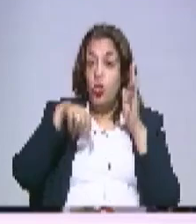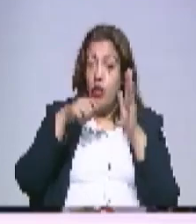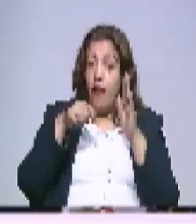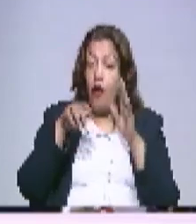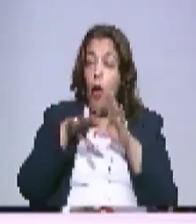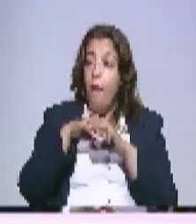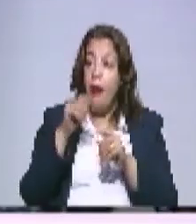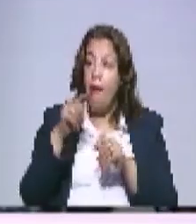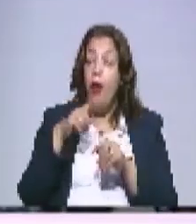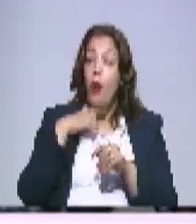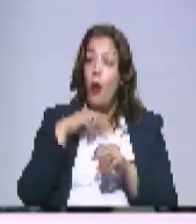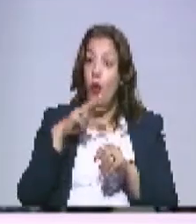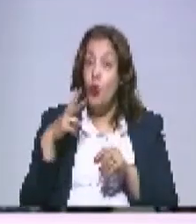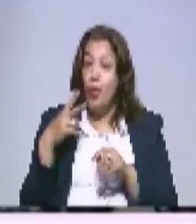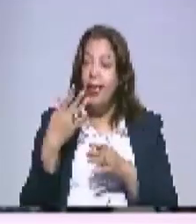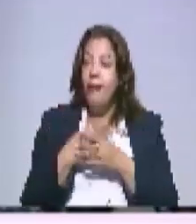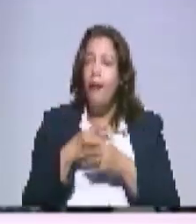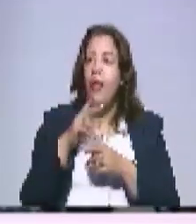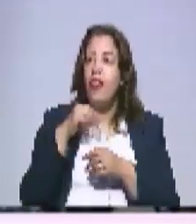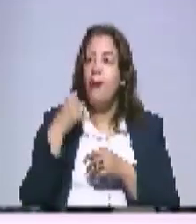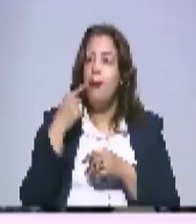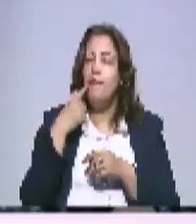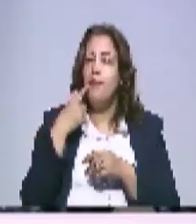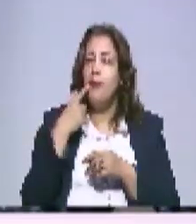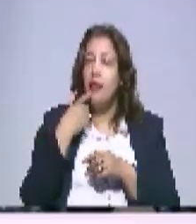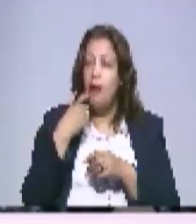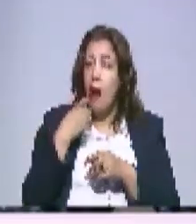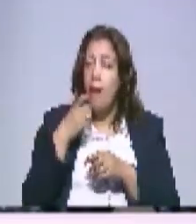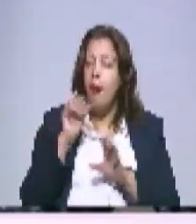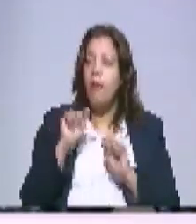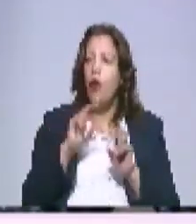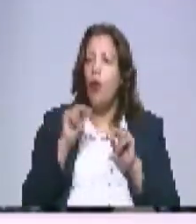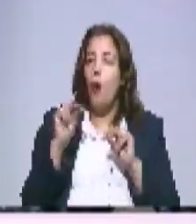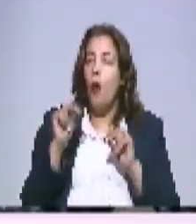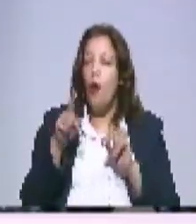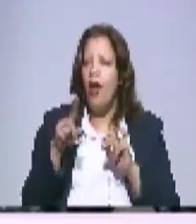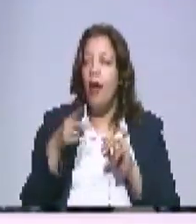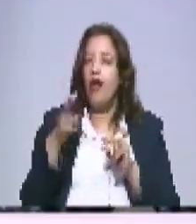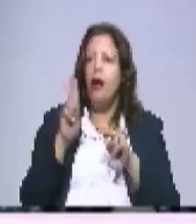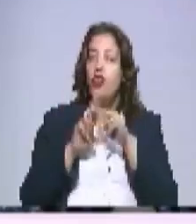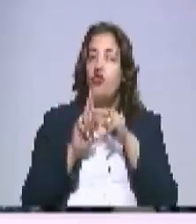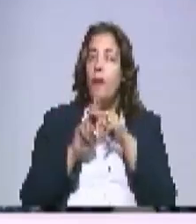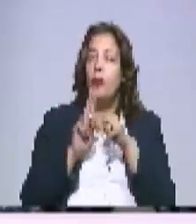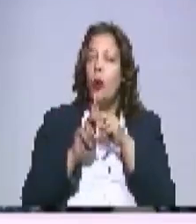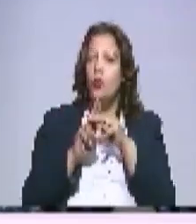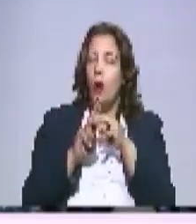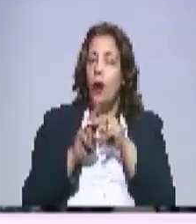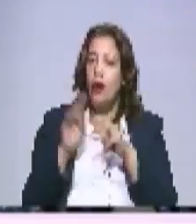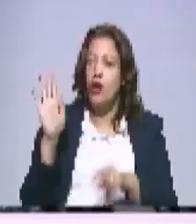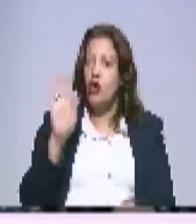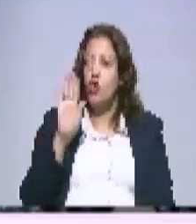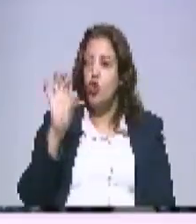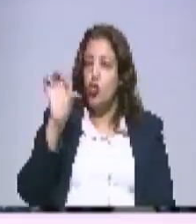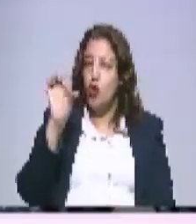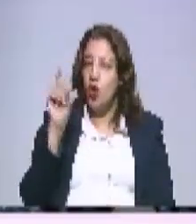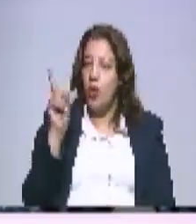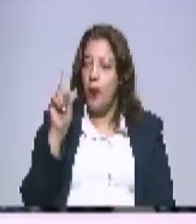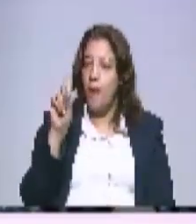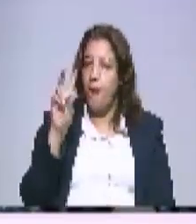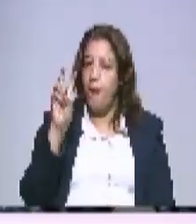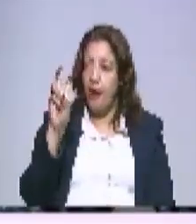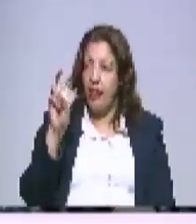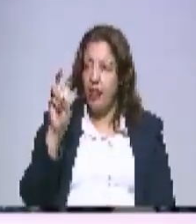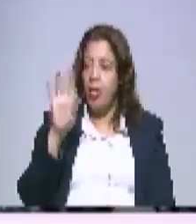مرقه، هو بيدي هو الطعم لوحده. اه بالظبط كده. فاحنا هناخد معانا بقى ايه البصله المبشوره دي.